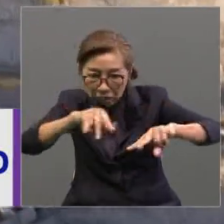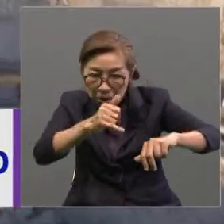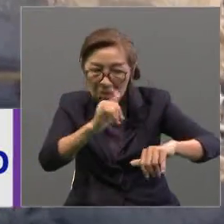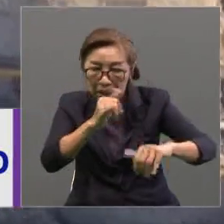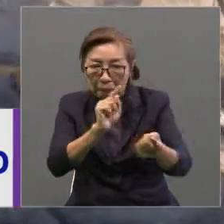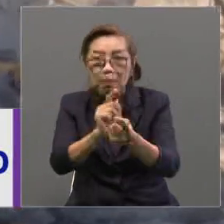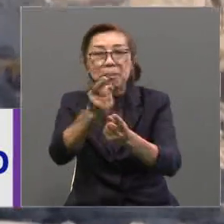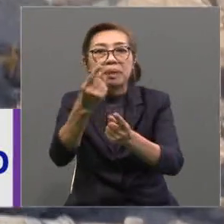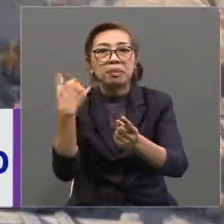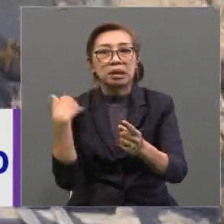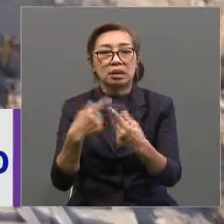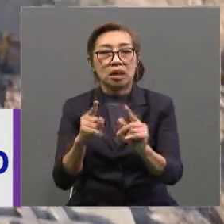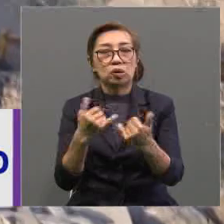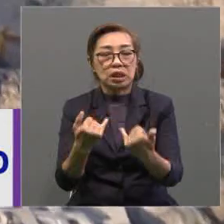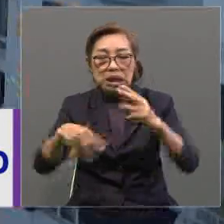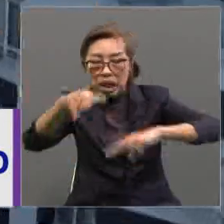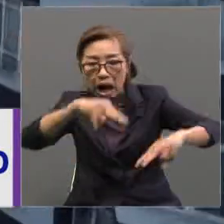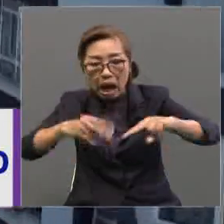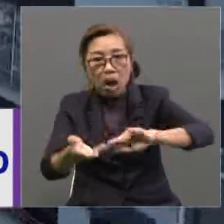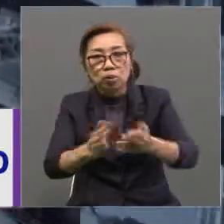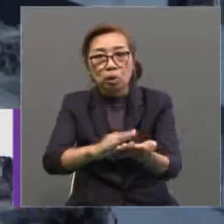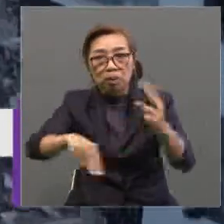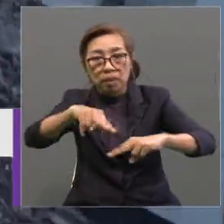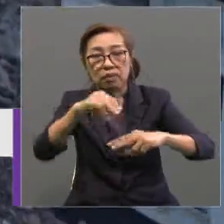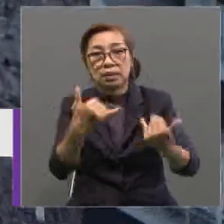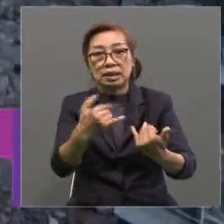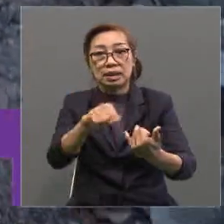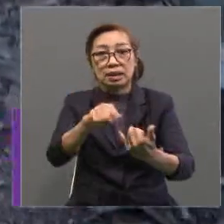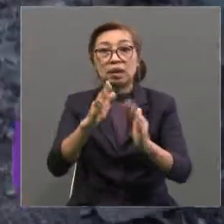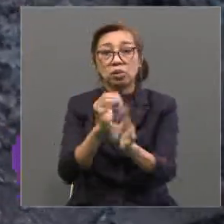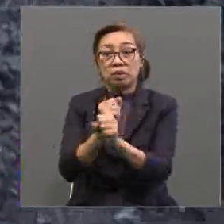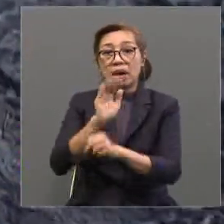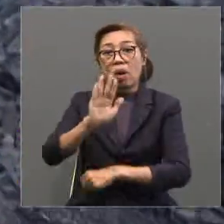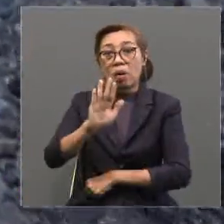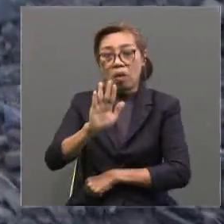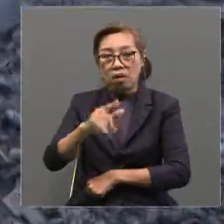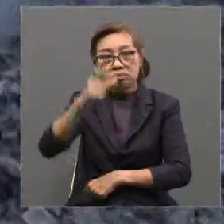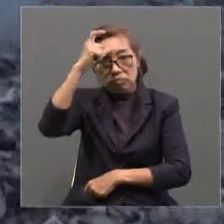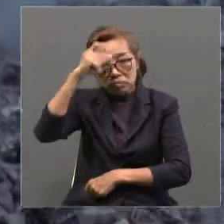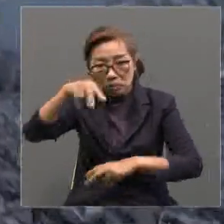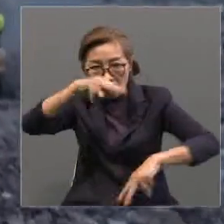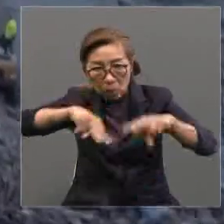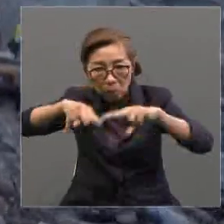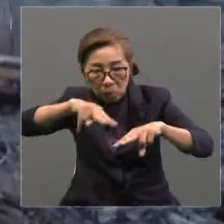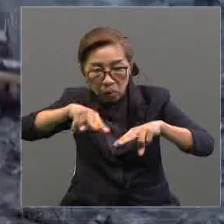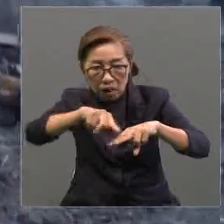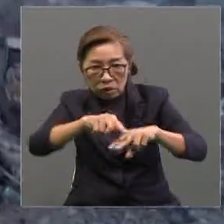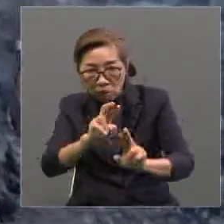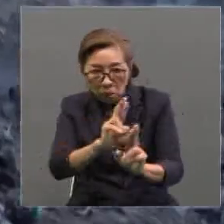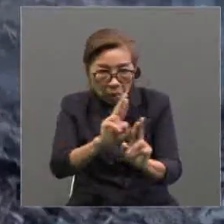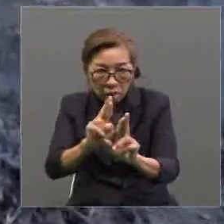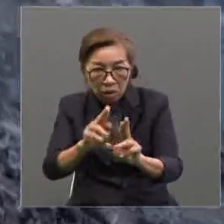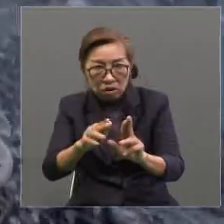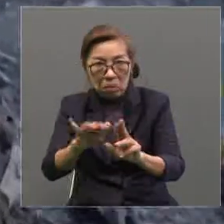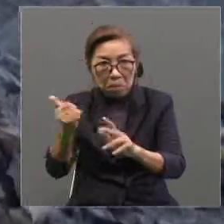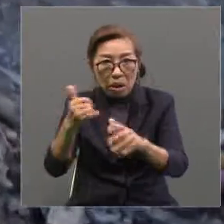เปลี่ยนมาเป็นการค้นหาร่างผู้เสียชีวิตแล้วครับโดยการปฏิบัติงานของเจ้าหน้าที่ดำเนินการไปท่ามกลางความระมัดระวังเรื่องของ